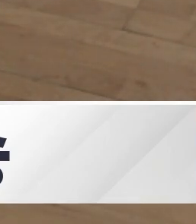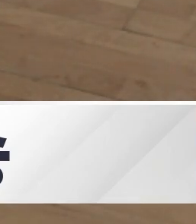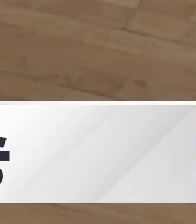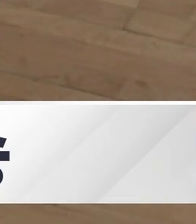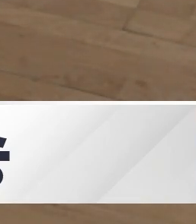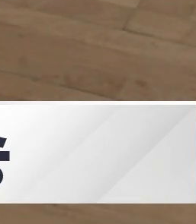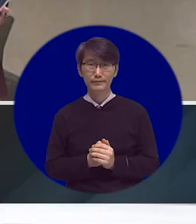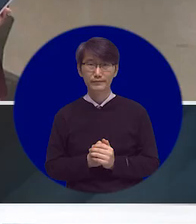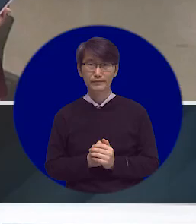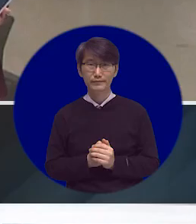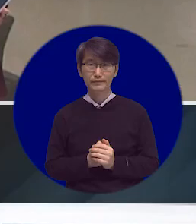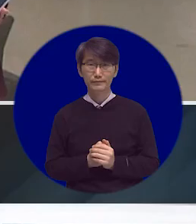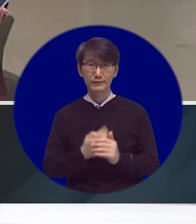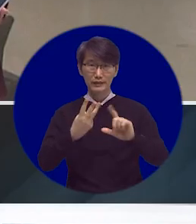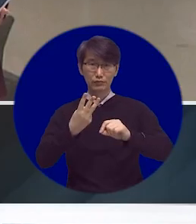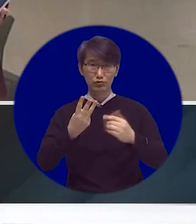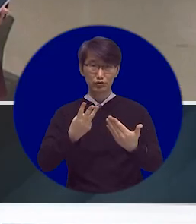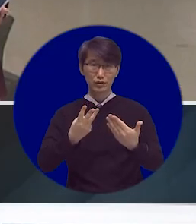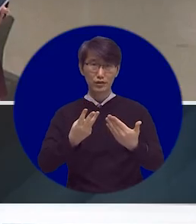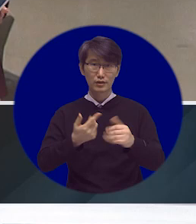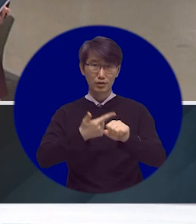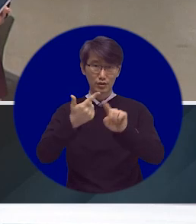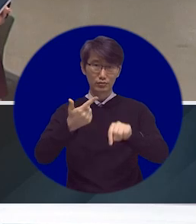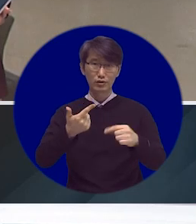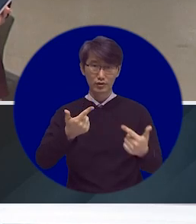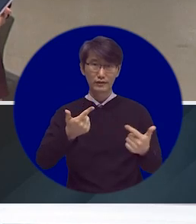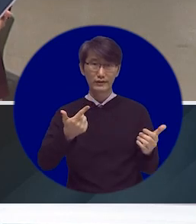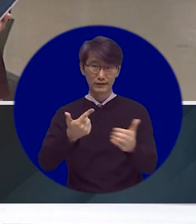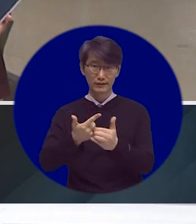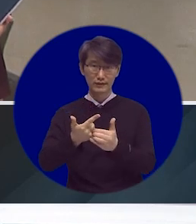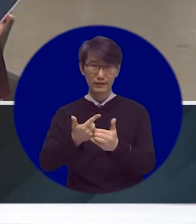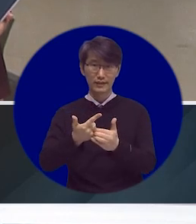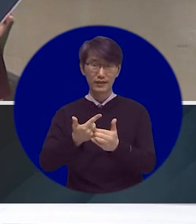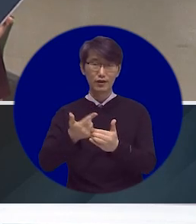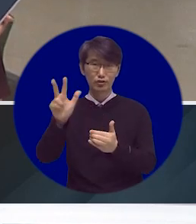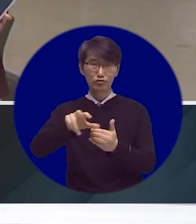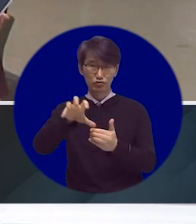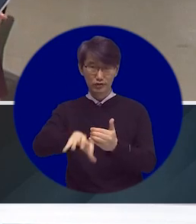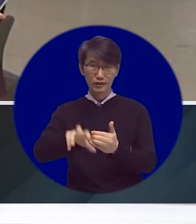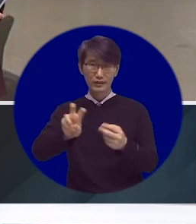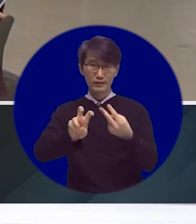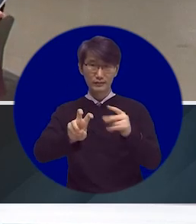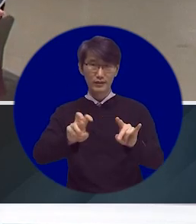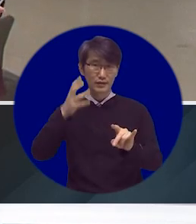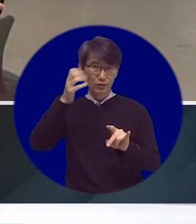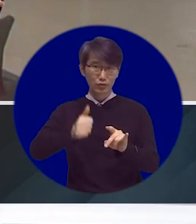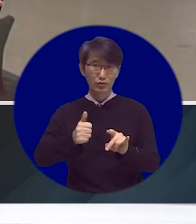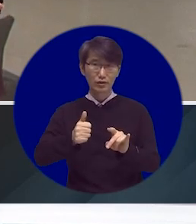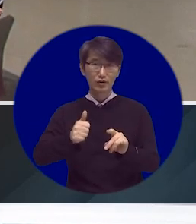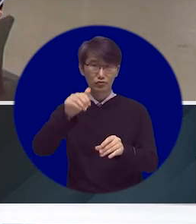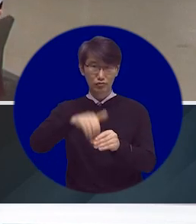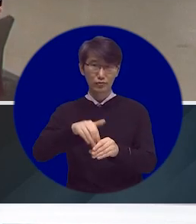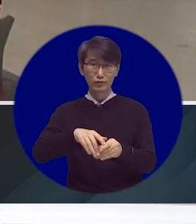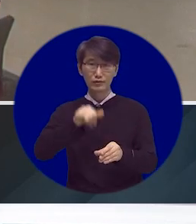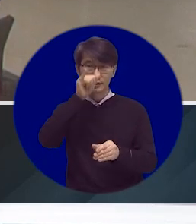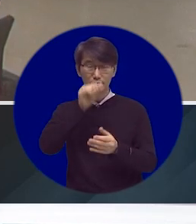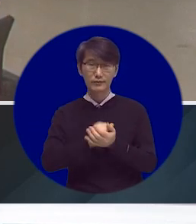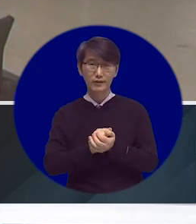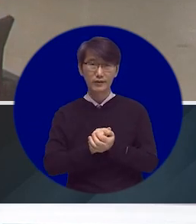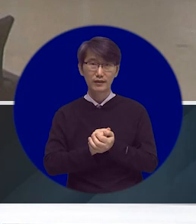예정이라고 밝혔습니다. 3월 9일 오전 6시부터 오후 6시까지 전국에서 제20대 대통령 선거가